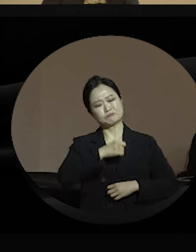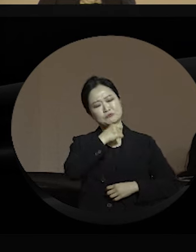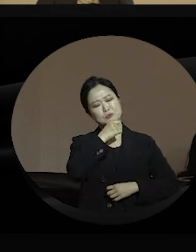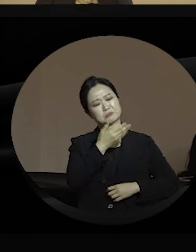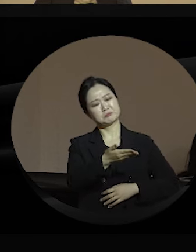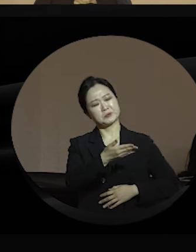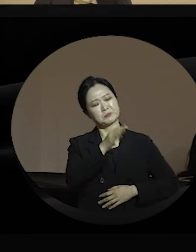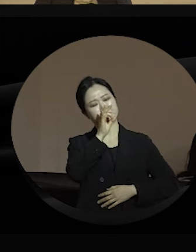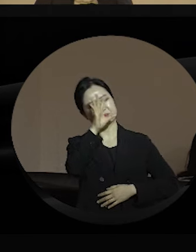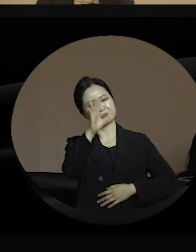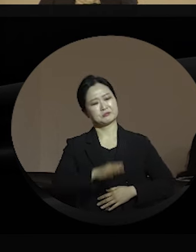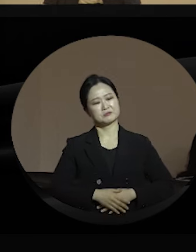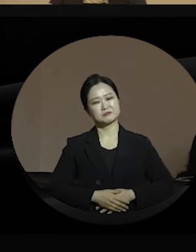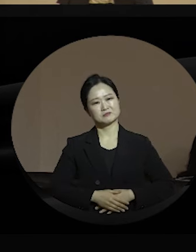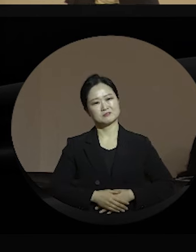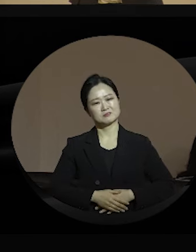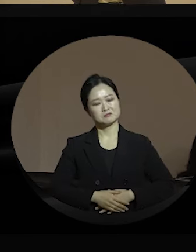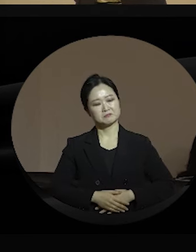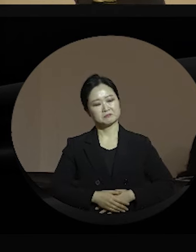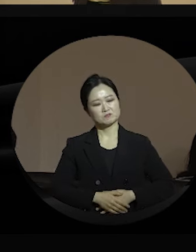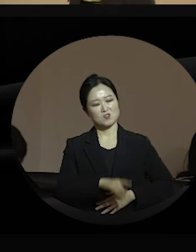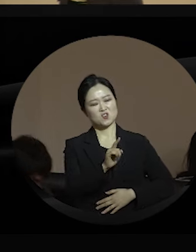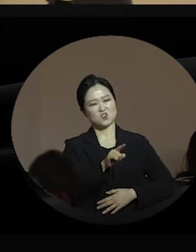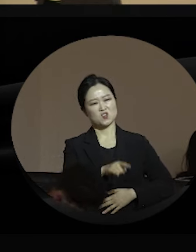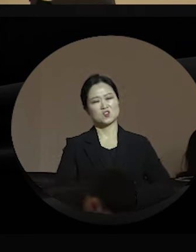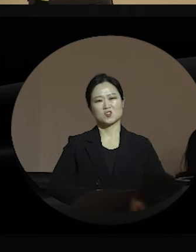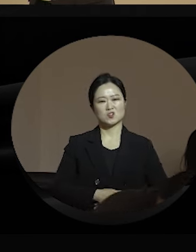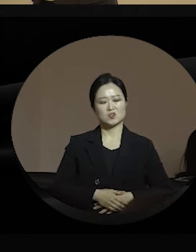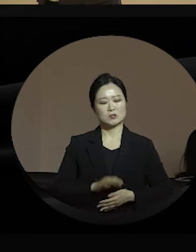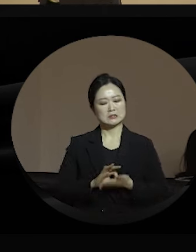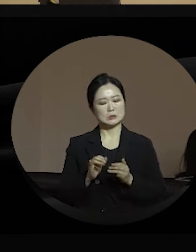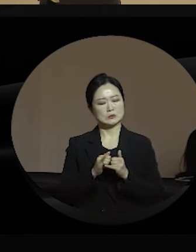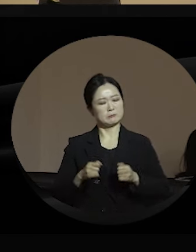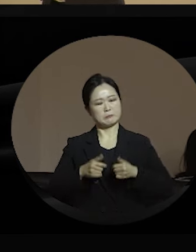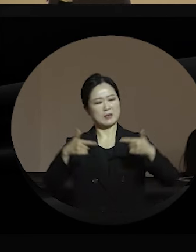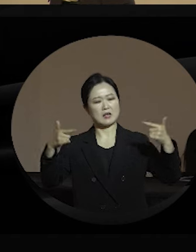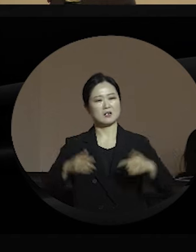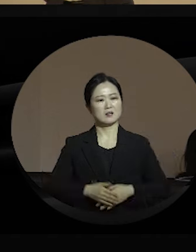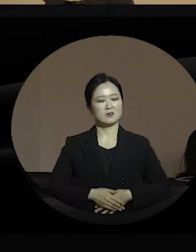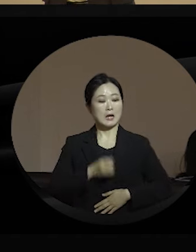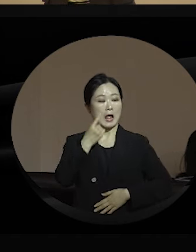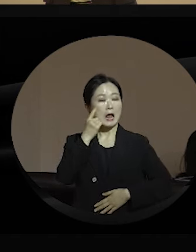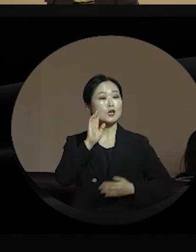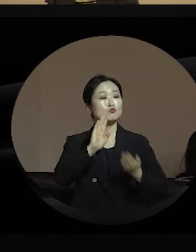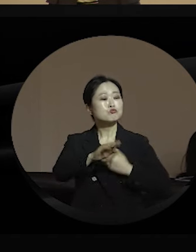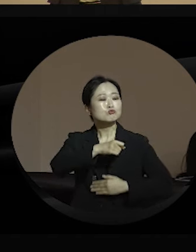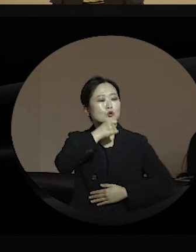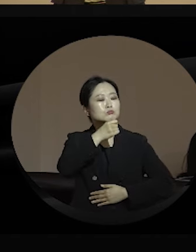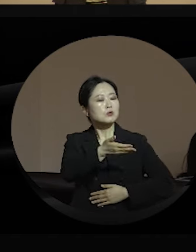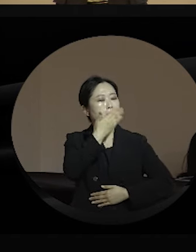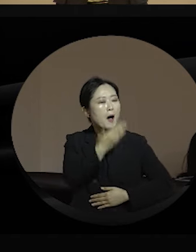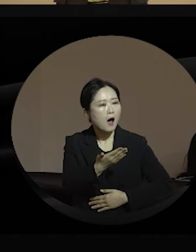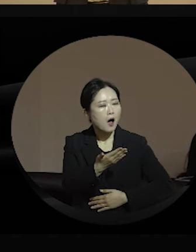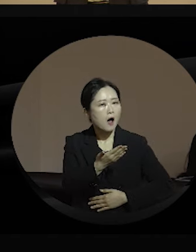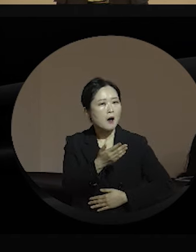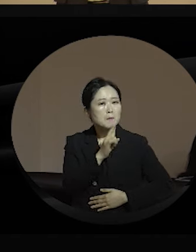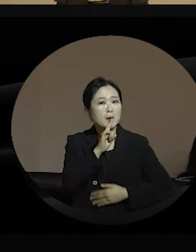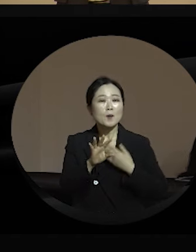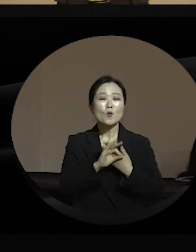보내요. 사용자가 폭주하는 관계로 당신에게 한 달 있다가 게임의 점수를 알려주겠습니다. 이렇게 하면 게임이